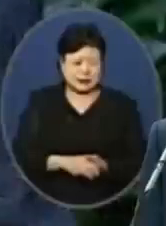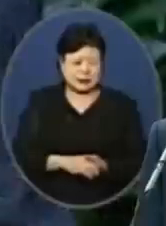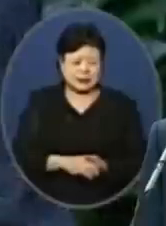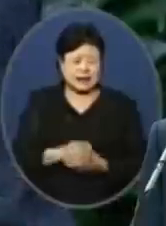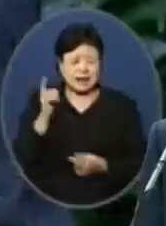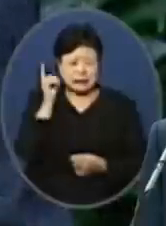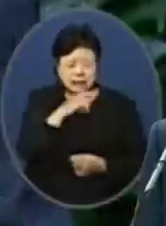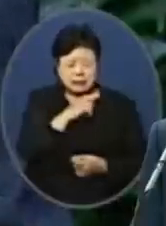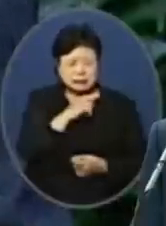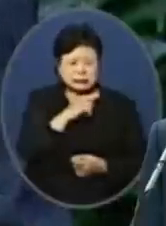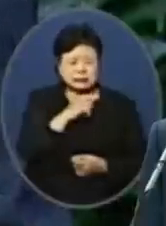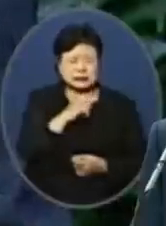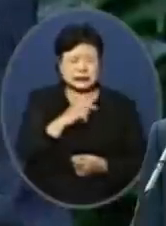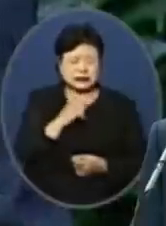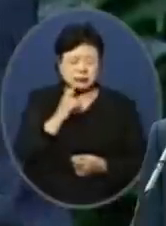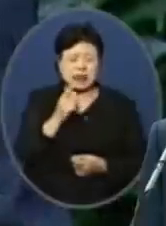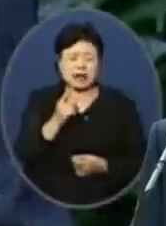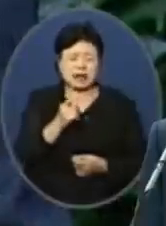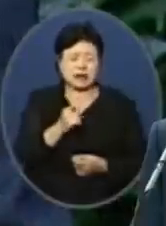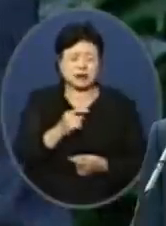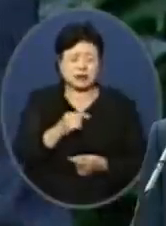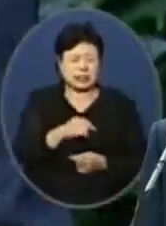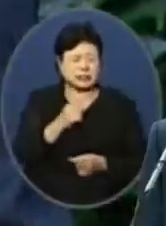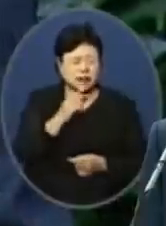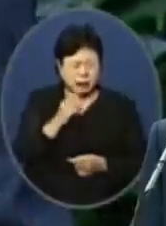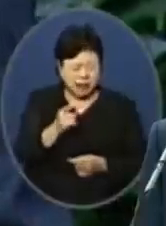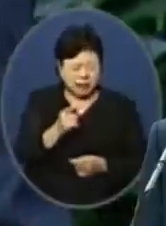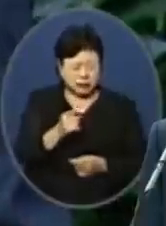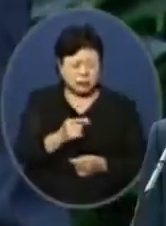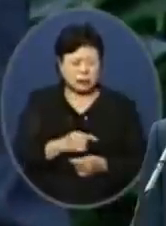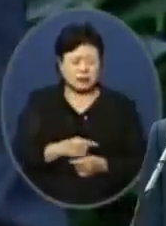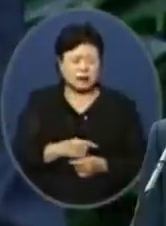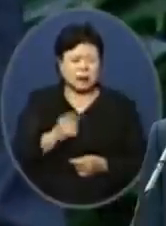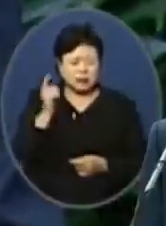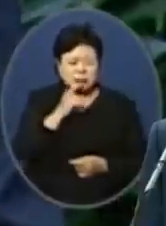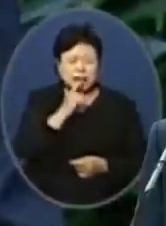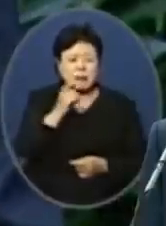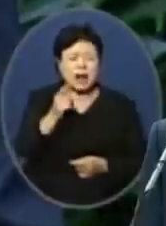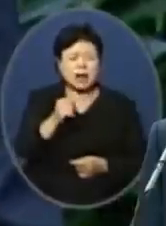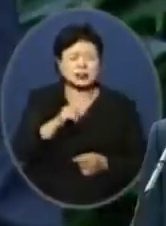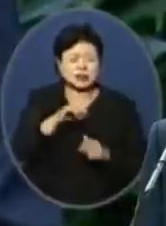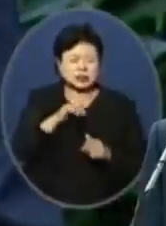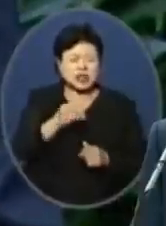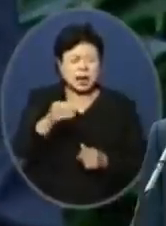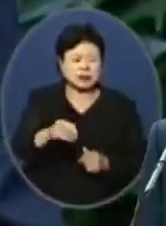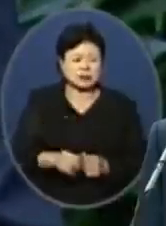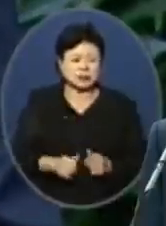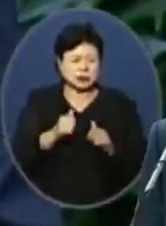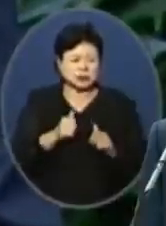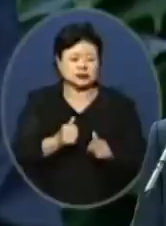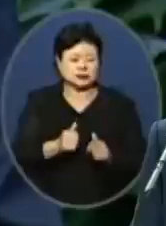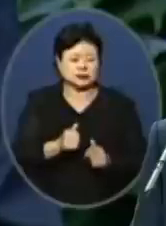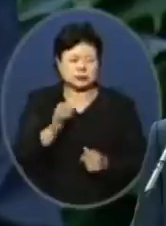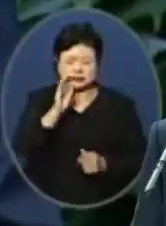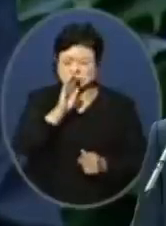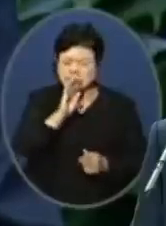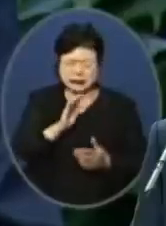저런 나쁜 놈의 자식이 교회에 다 나와 아주 나쁜데 정죄받아야 된다.